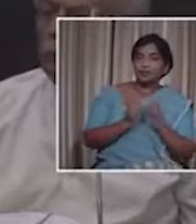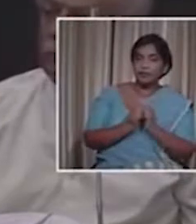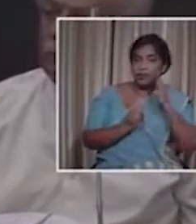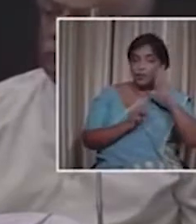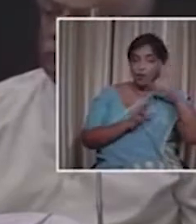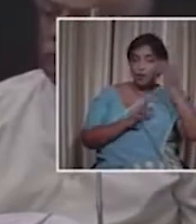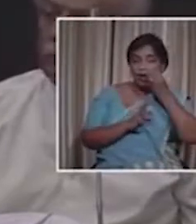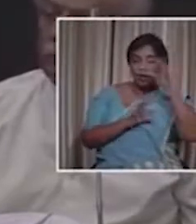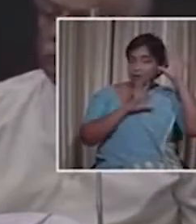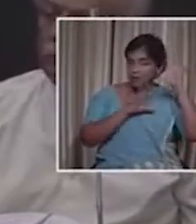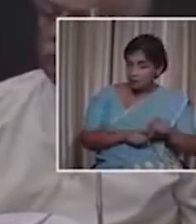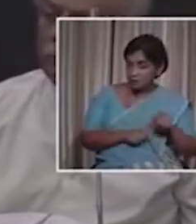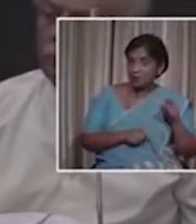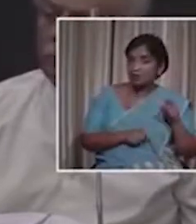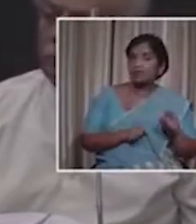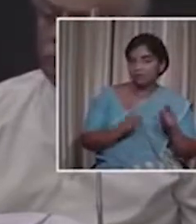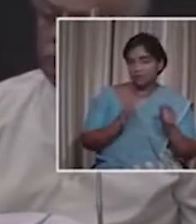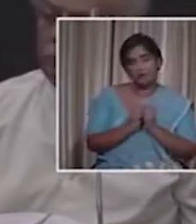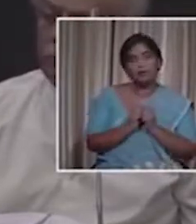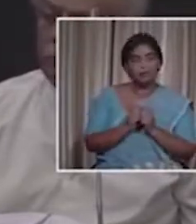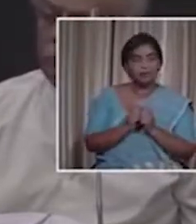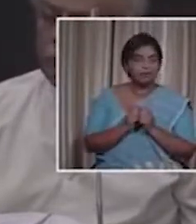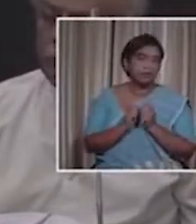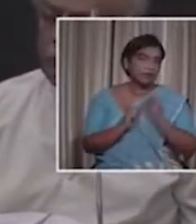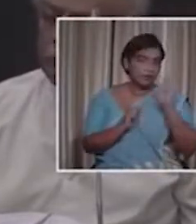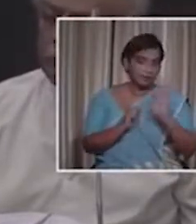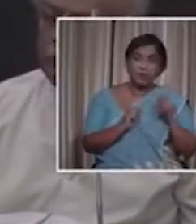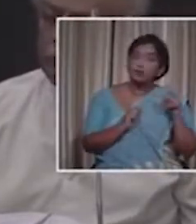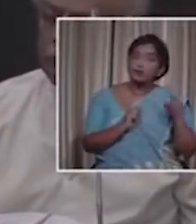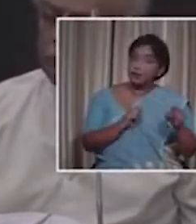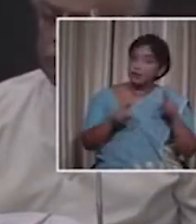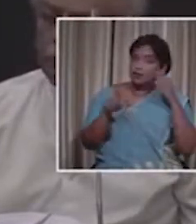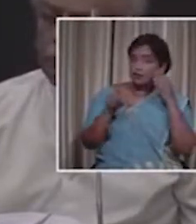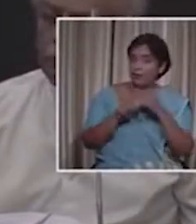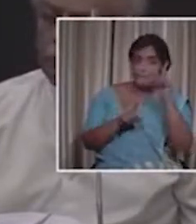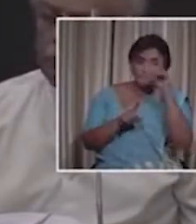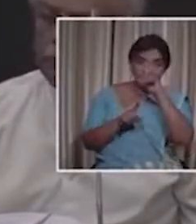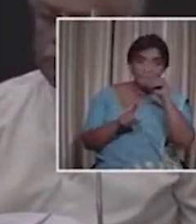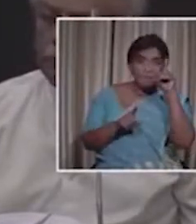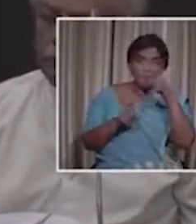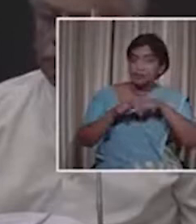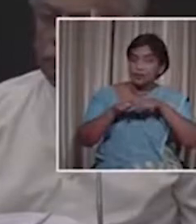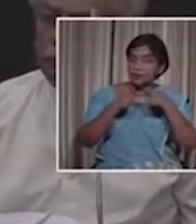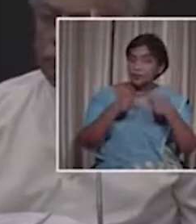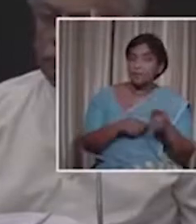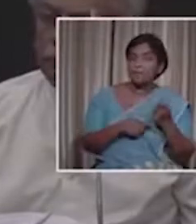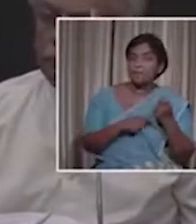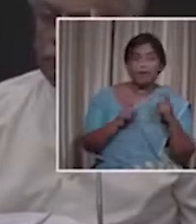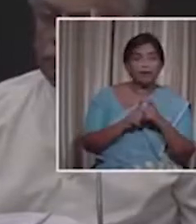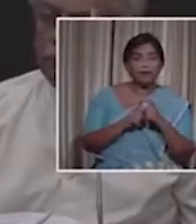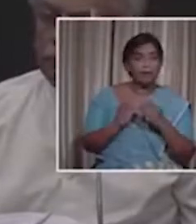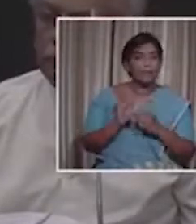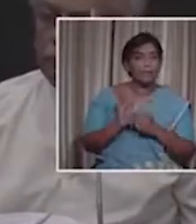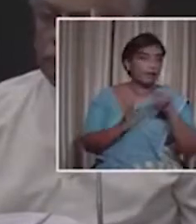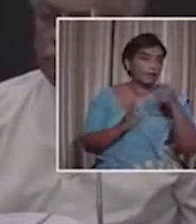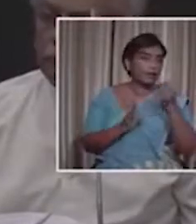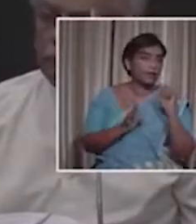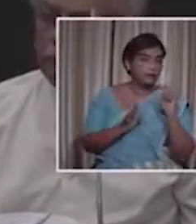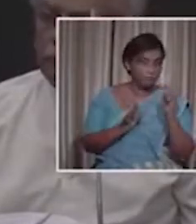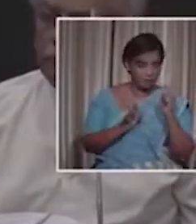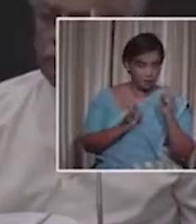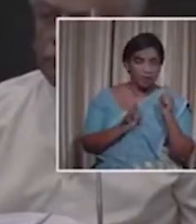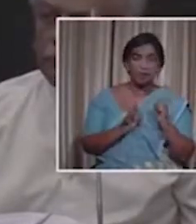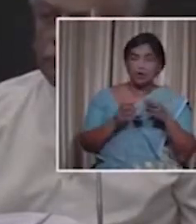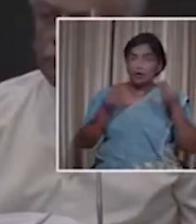நிலையில் குறித்த வாரத்தில் போக்குவரத்து நடவடிக்கைகளை குறைத்துக் கொள்வது சிறந்த விடயமாக அமையும். குறித்த வாரங்களை கருத்தில் கொண்டு அனாவசியமான